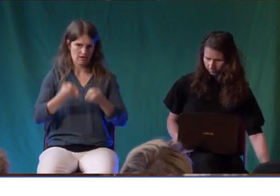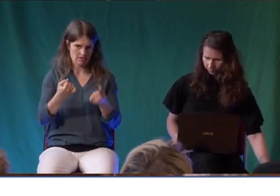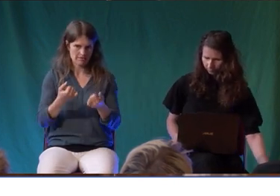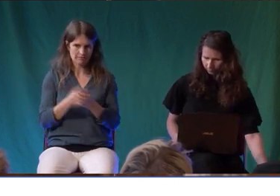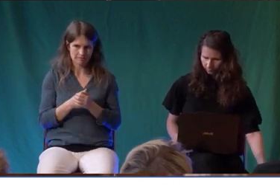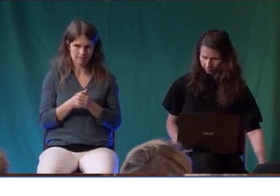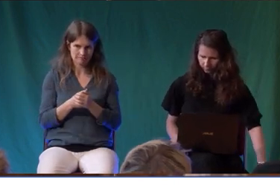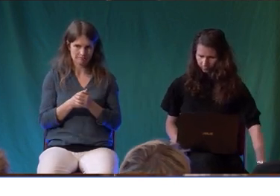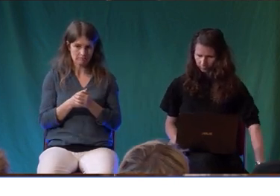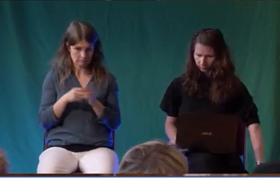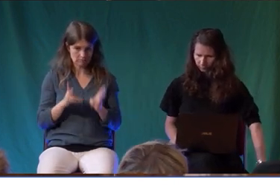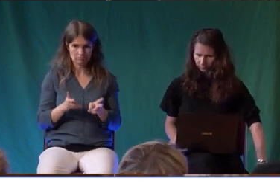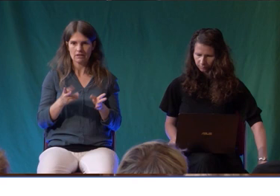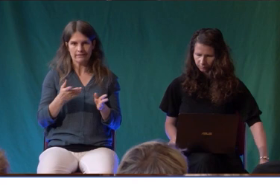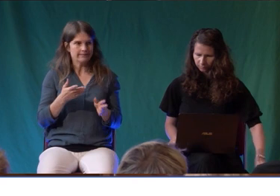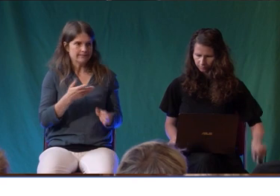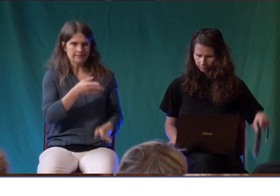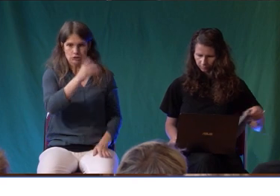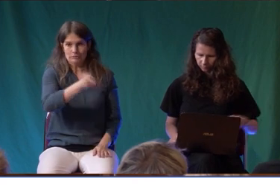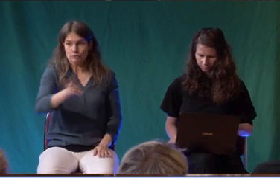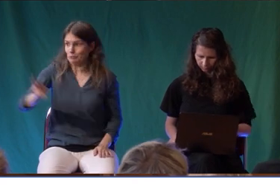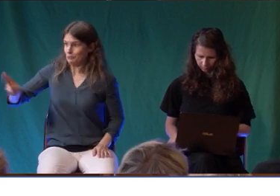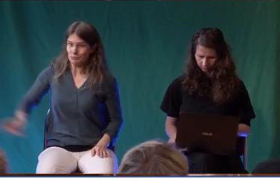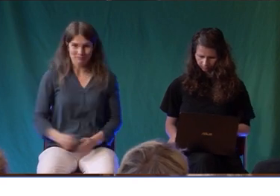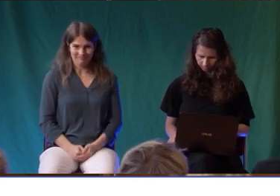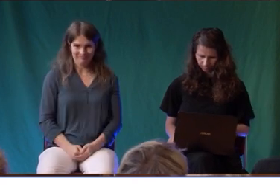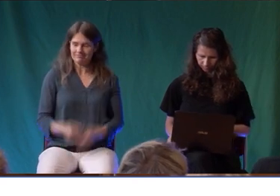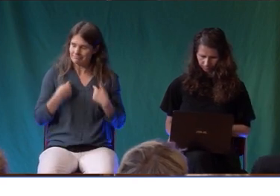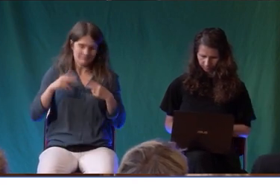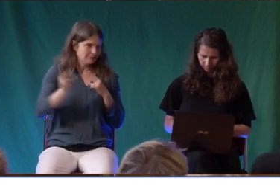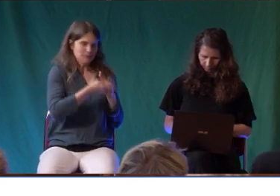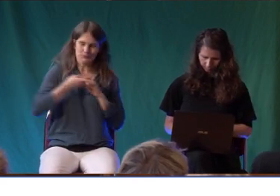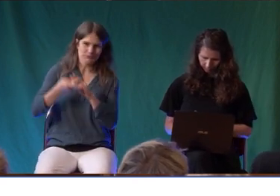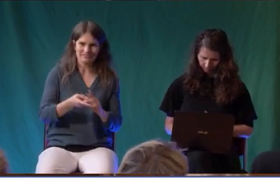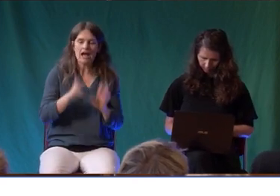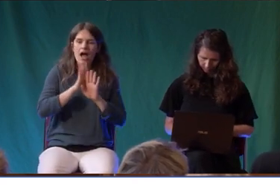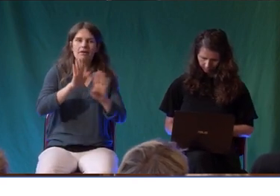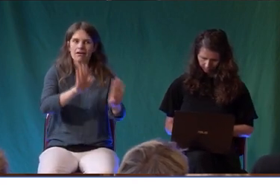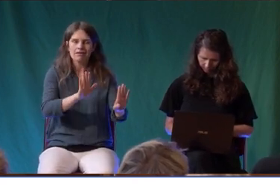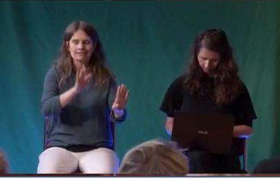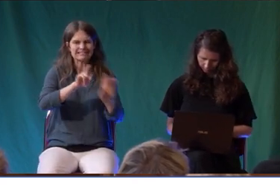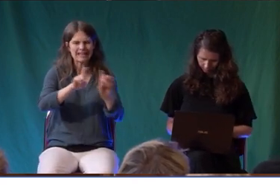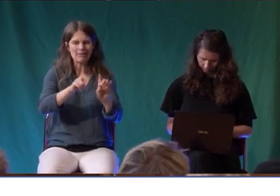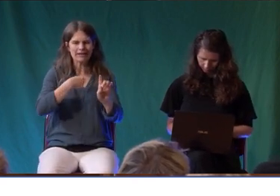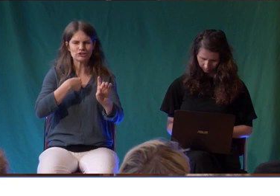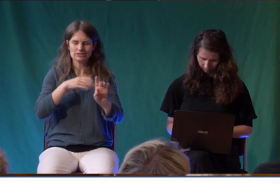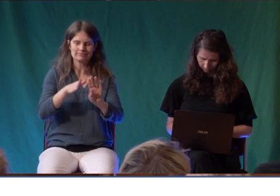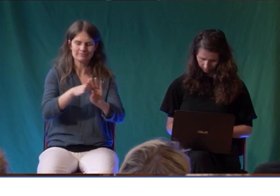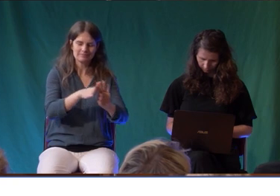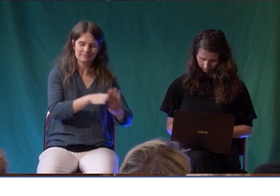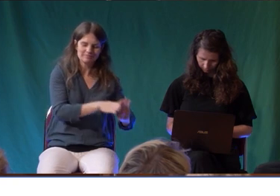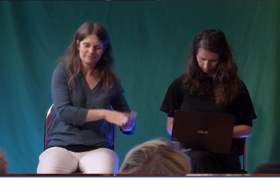zuständig sind darüber könnte ich auch einen langen Vortrag halten aber ich habe mich jetzt dafür entschieden dass ich hier